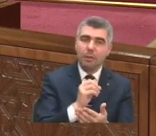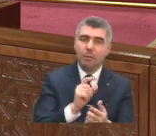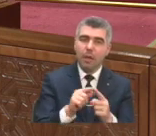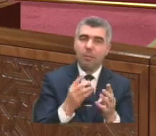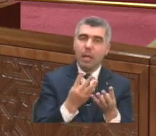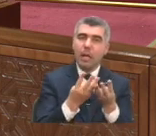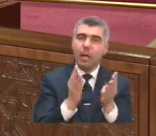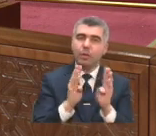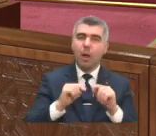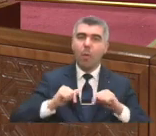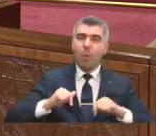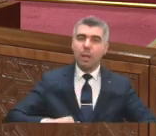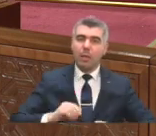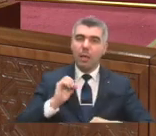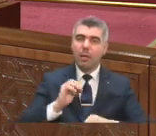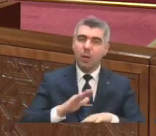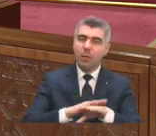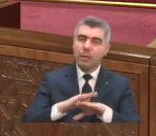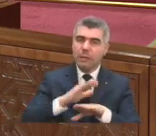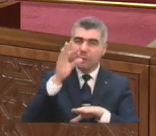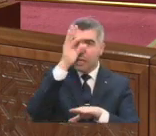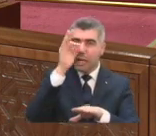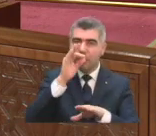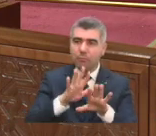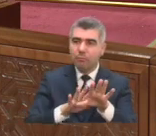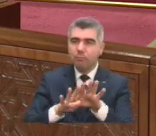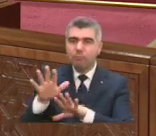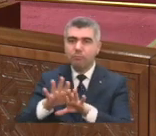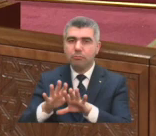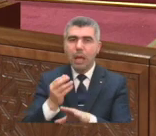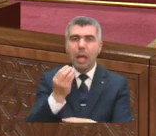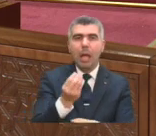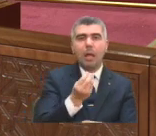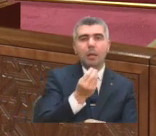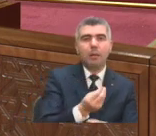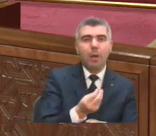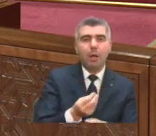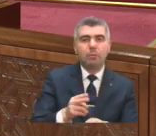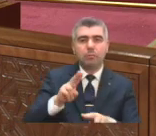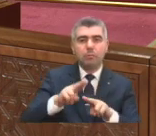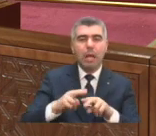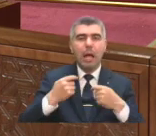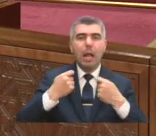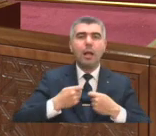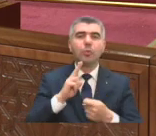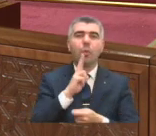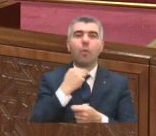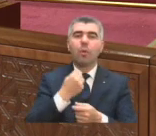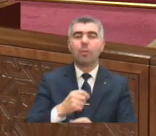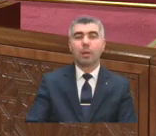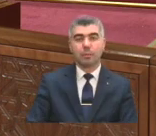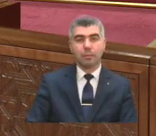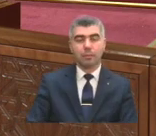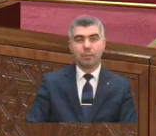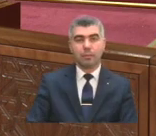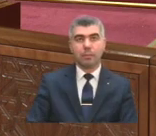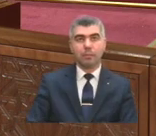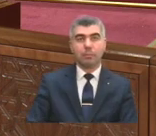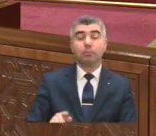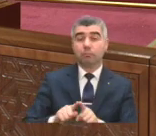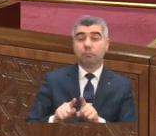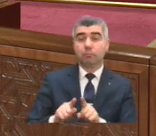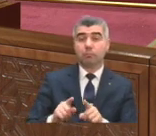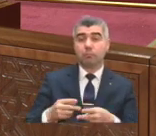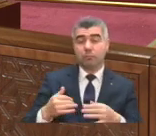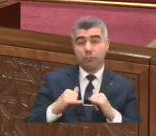الوزاريه المكلفه بتتبع تنفيذ سياسات مخططات في مجال الطفوله التي يتراسها السيد رئيس الحكومه. وفي هذا الشان قمنا